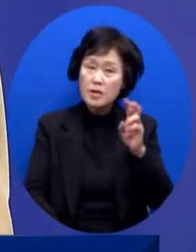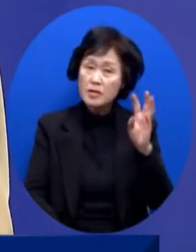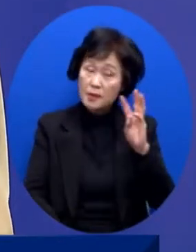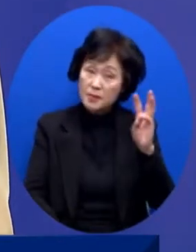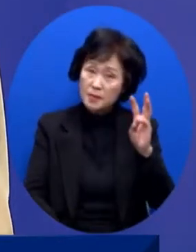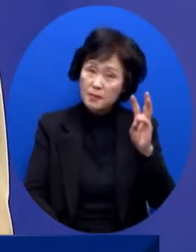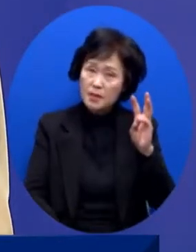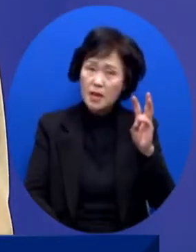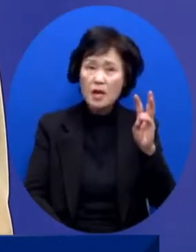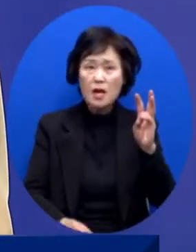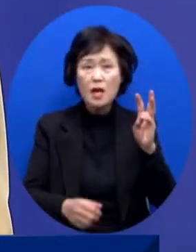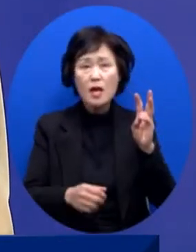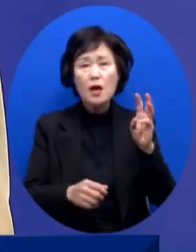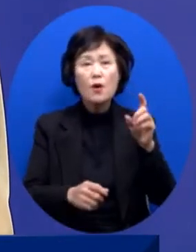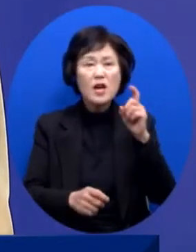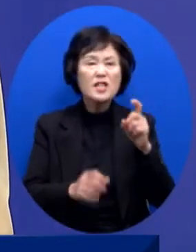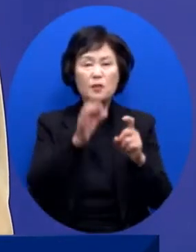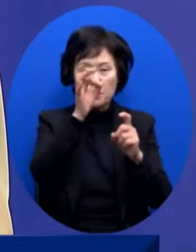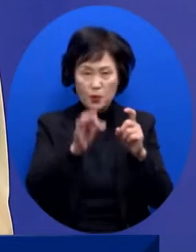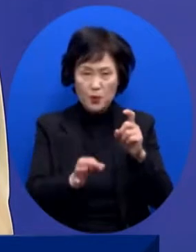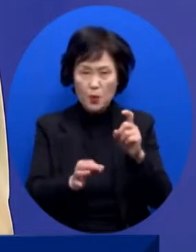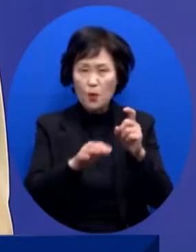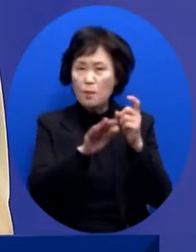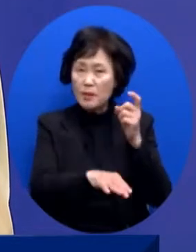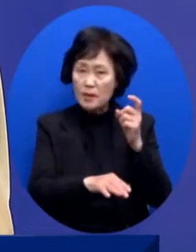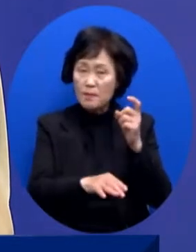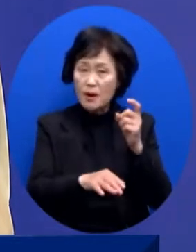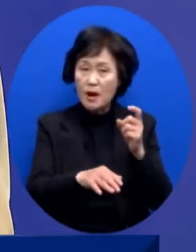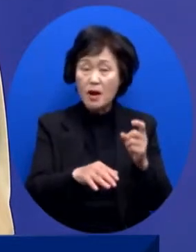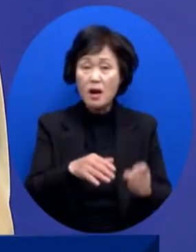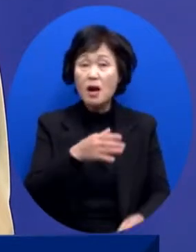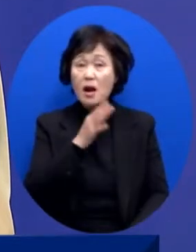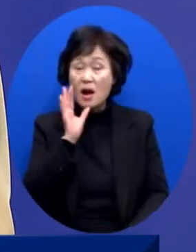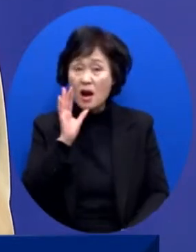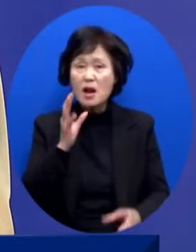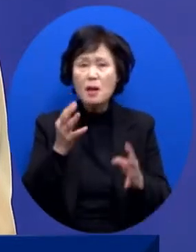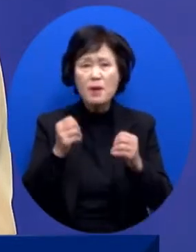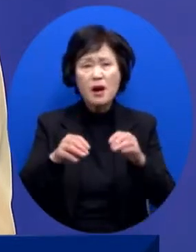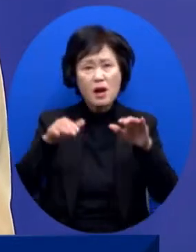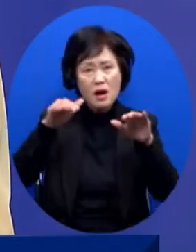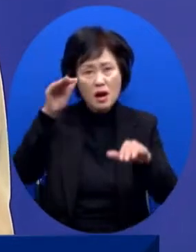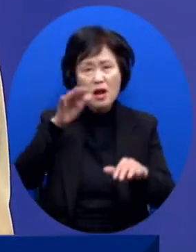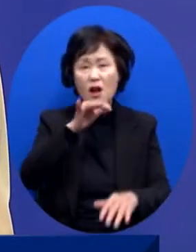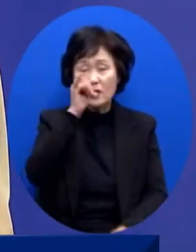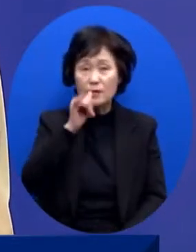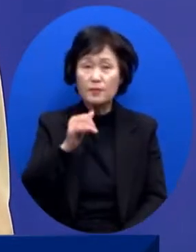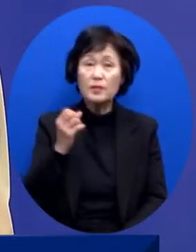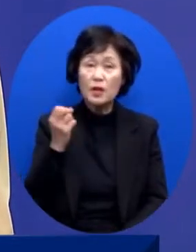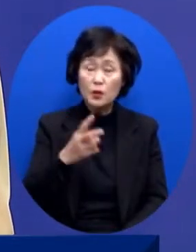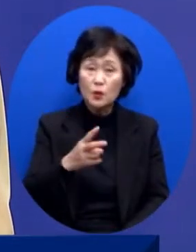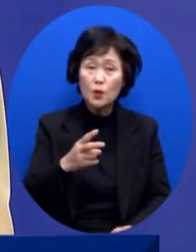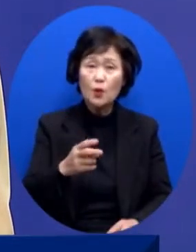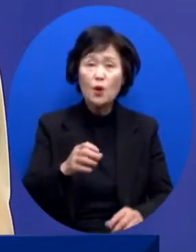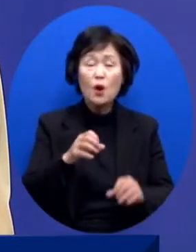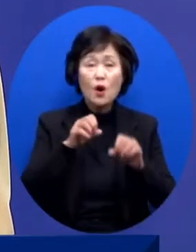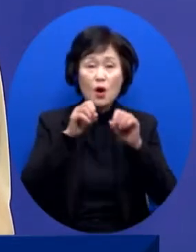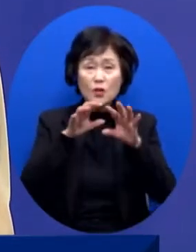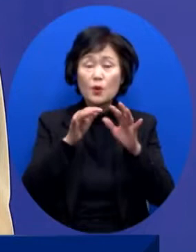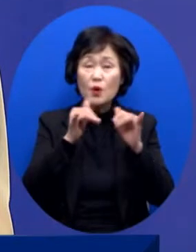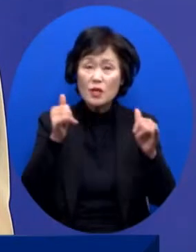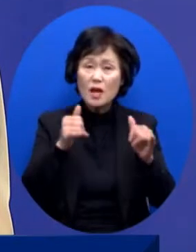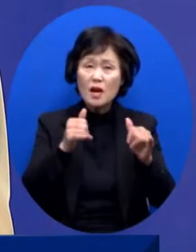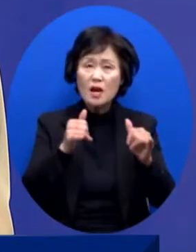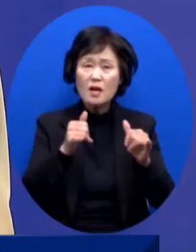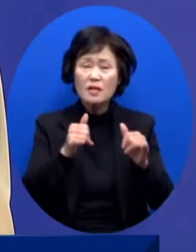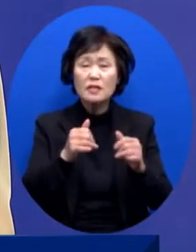비율은 10% 미만으로 사역자의 고령화가 뚜렷한 모양새입니다 또 성교육 참가자는 증가해 선교사역에